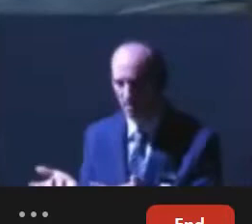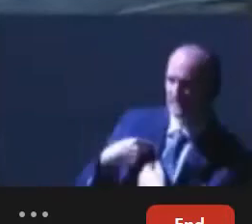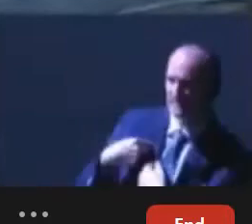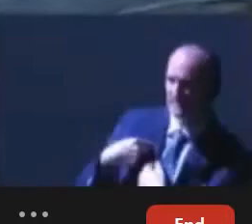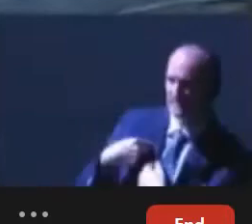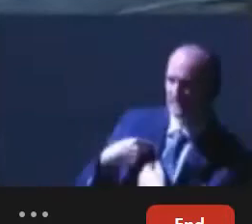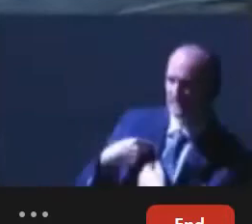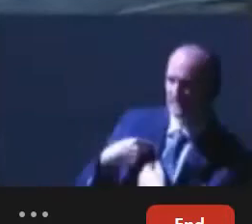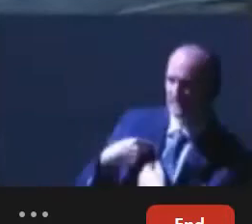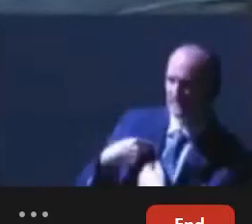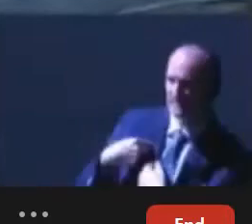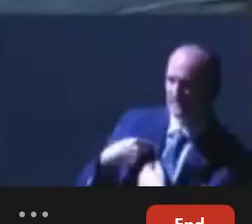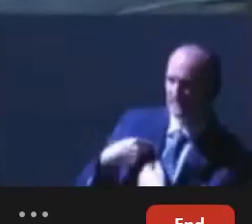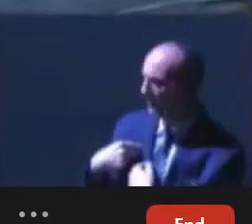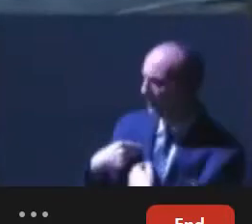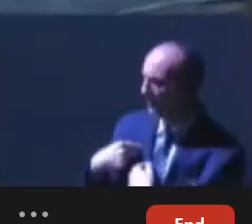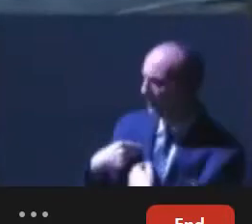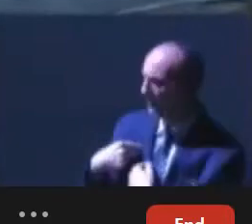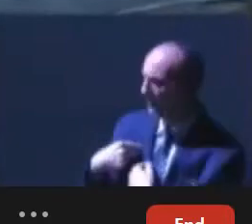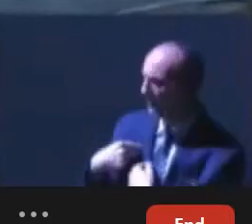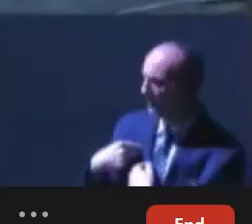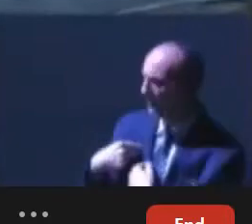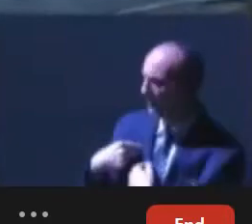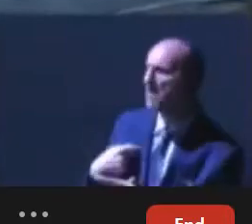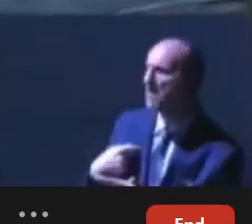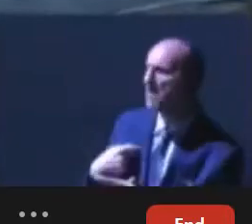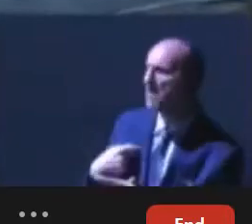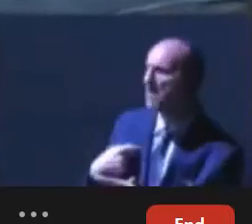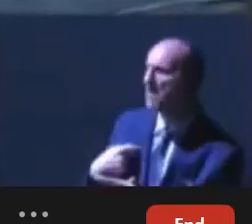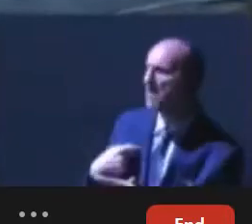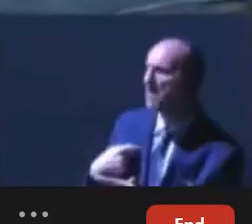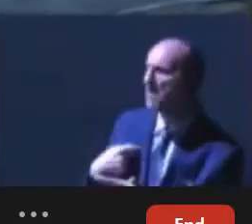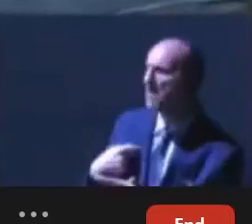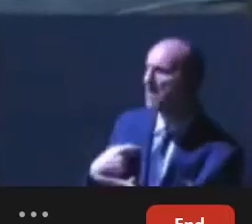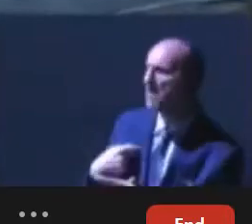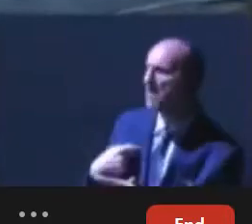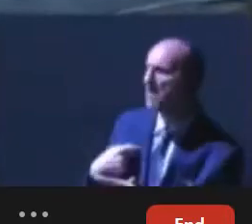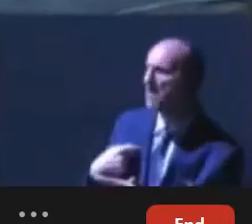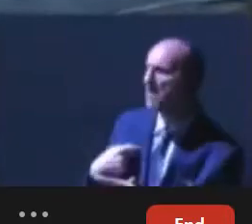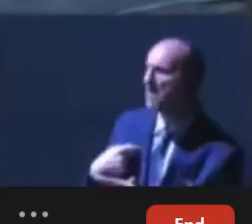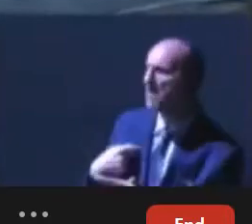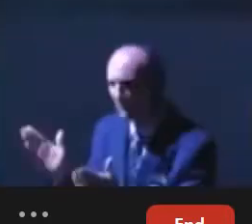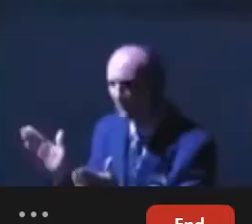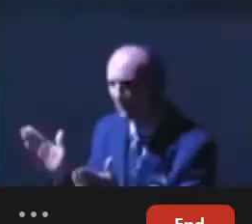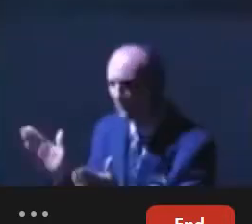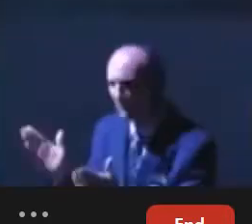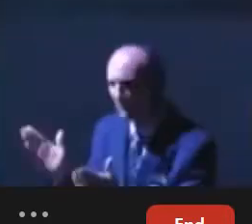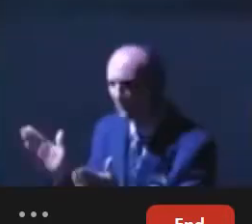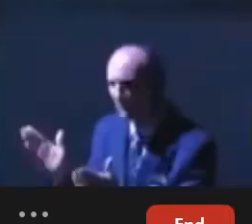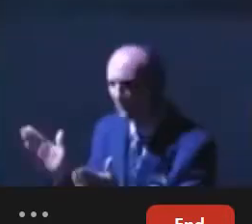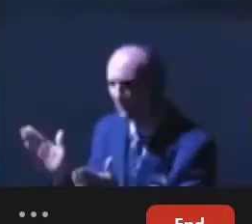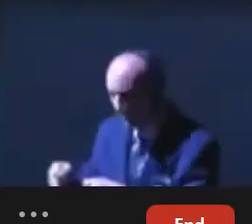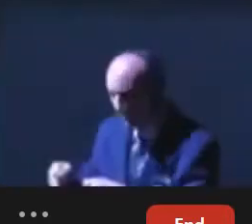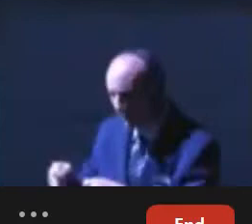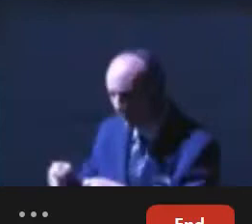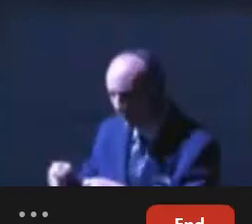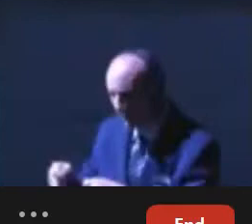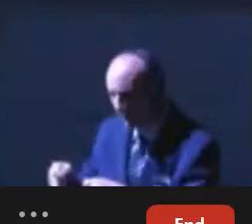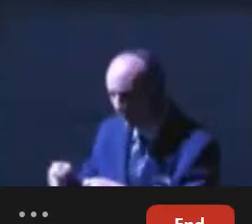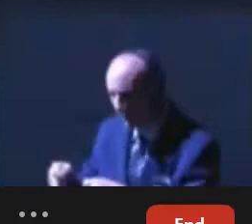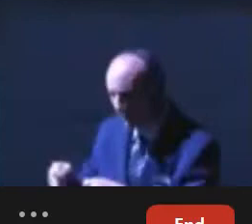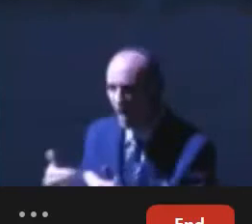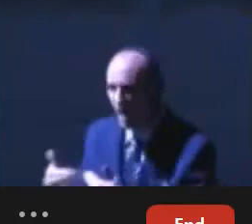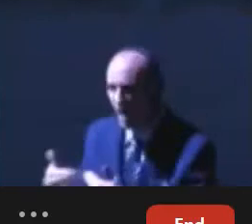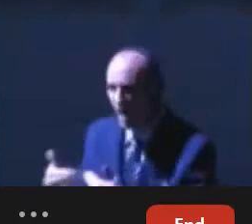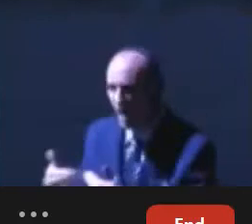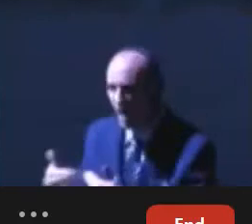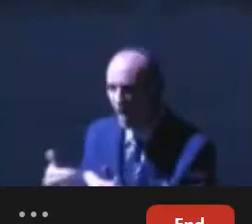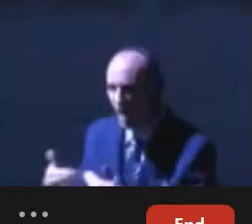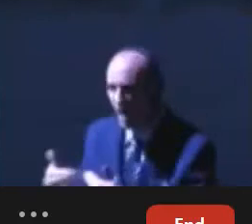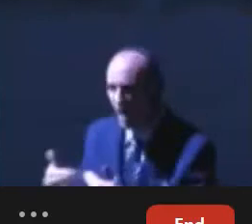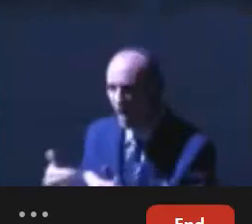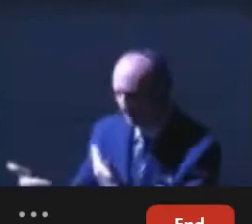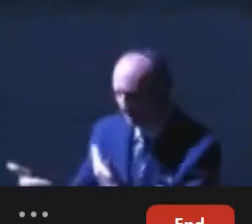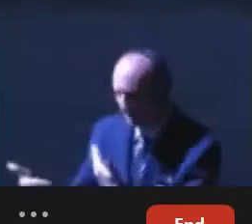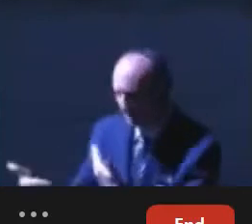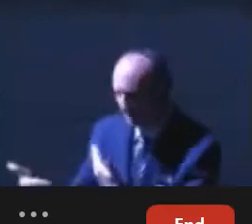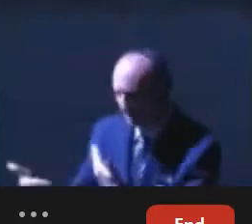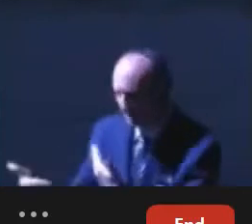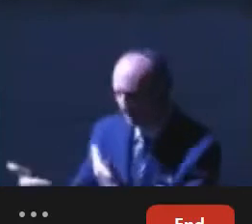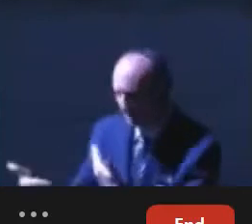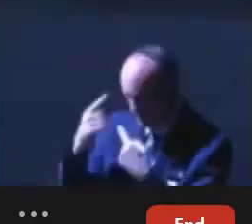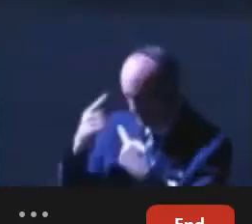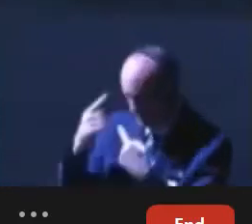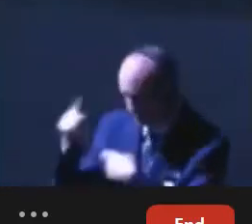ổn rồi, làm đi. Và mọi người biết là ai mà cho chúng ta các ý tưởng thì tôi nói tuyệt vời, anh thích gì à, đúng không, anh biết làm nào thì anh hãy